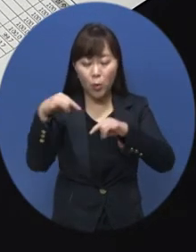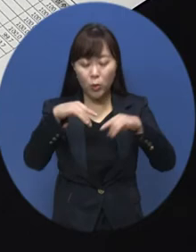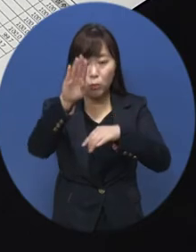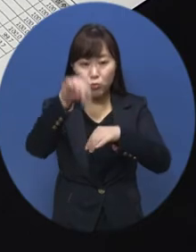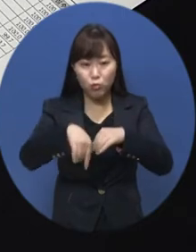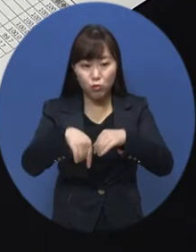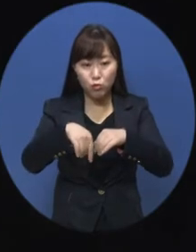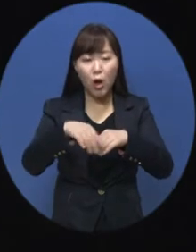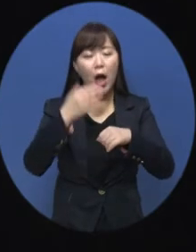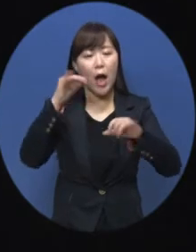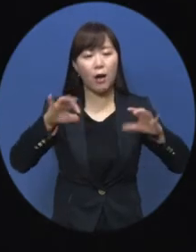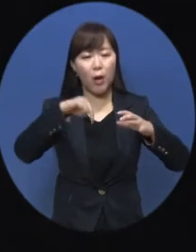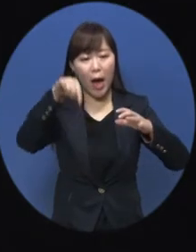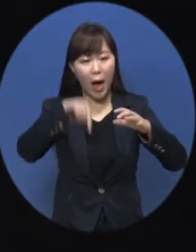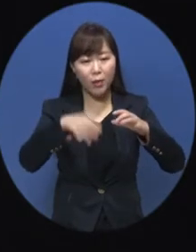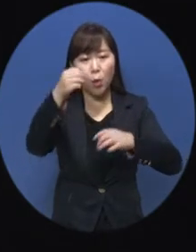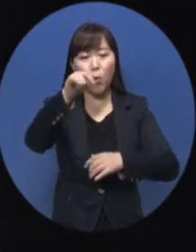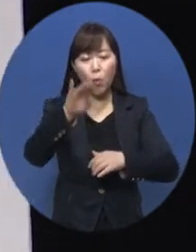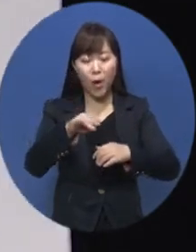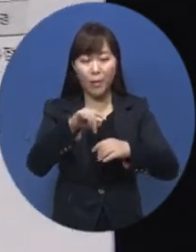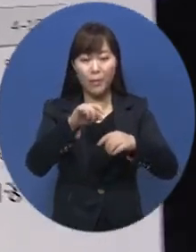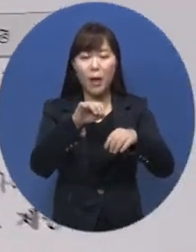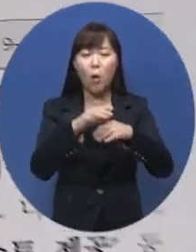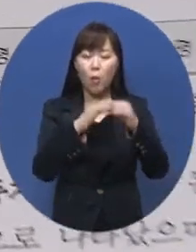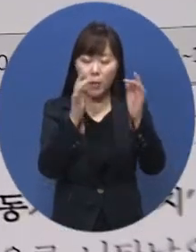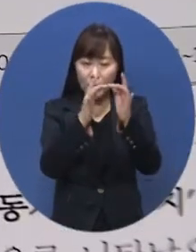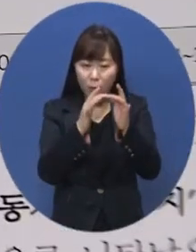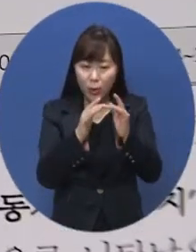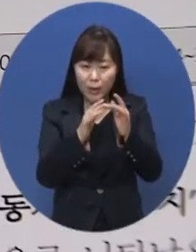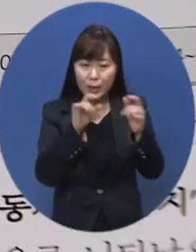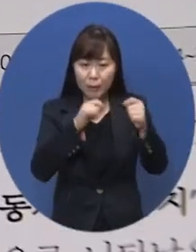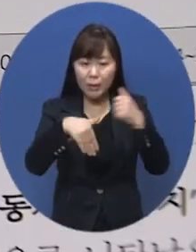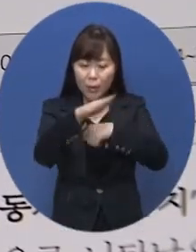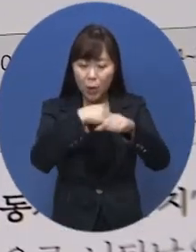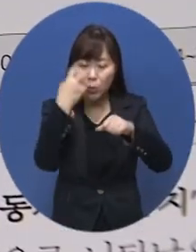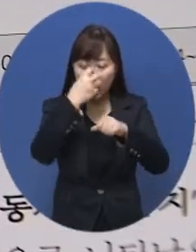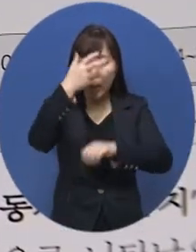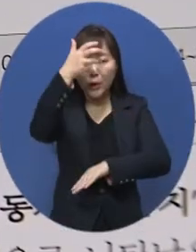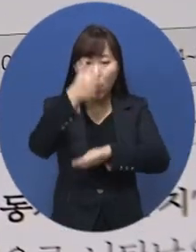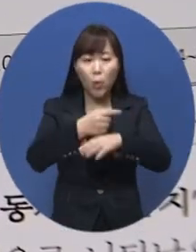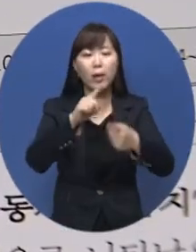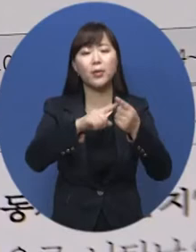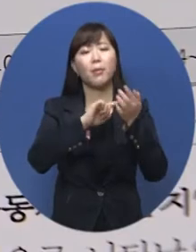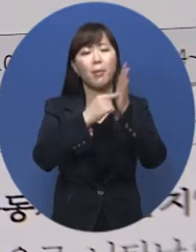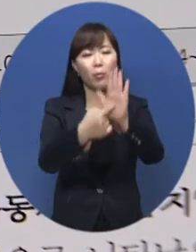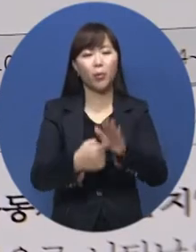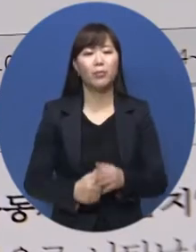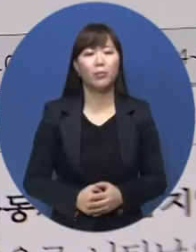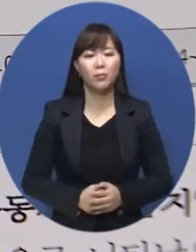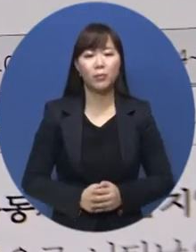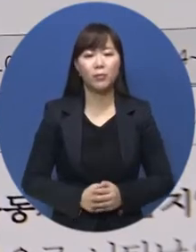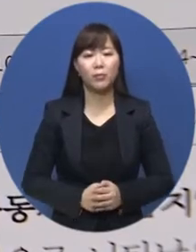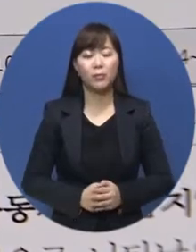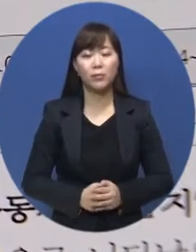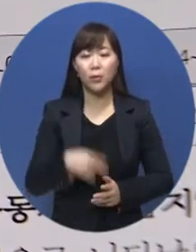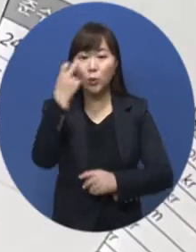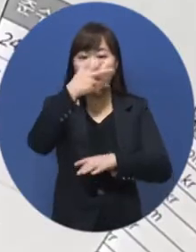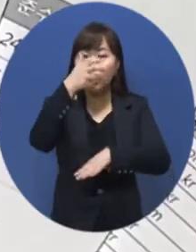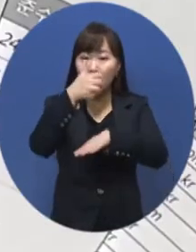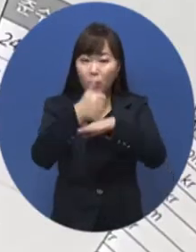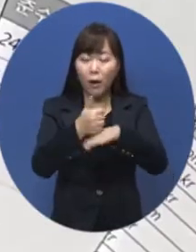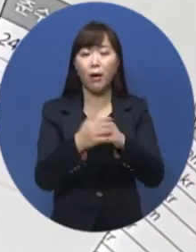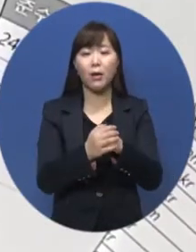웹사이트 접근성 수준을 조사한 2020 웹 접근성 실태조사 결과를 발표했습니다 초 4 * 가